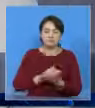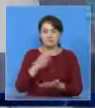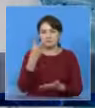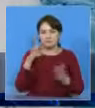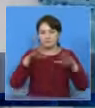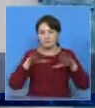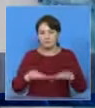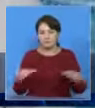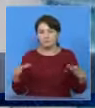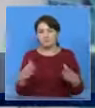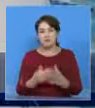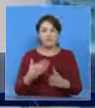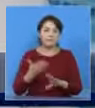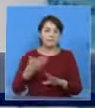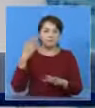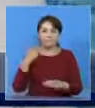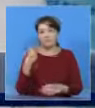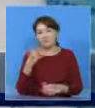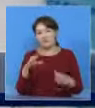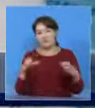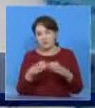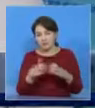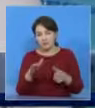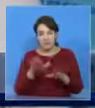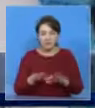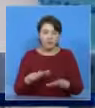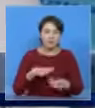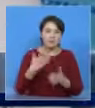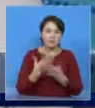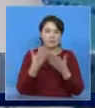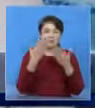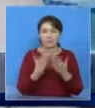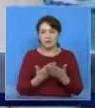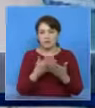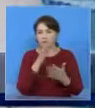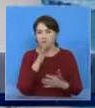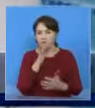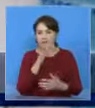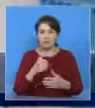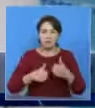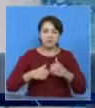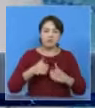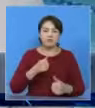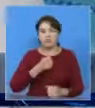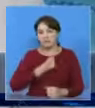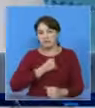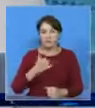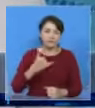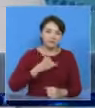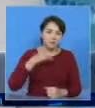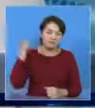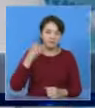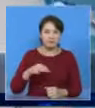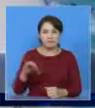место. Позапрошлом году мы были первые в абсолютном. Но здесь возрастной чемпионат, к сожалению, у нас в